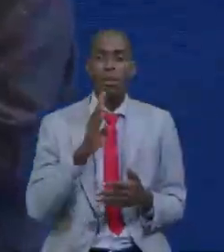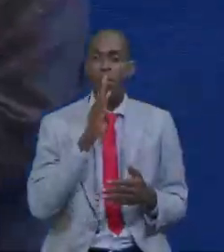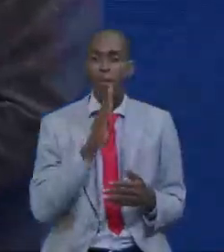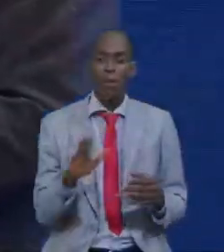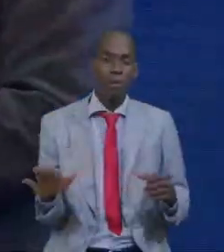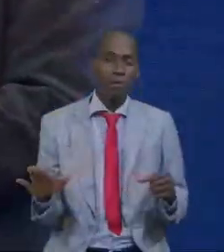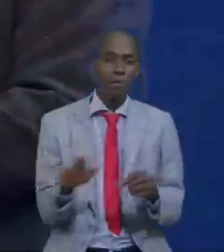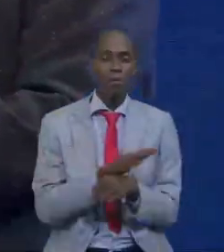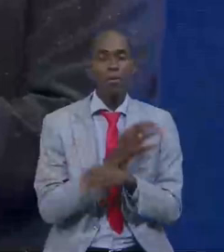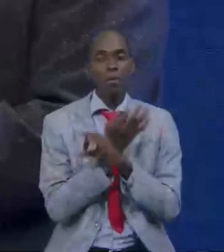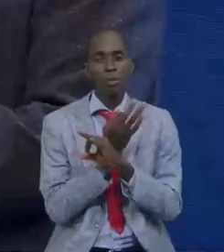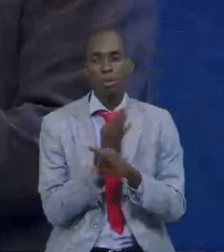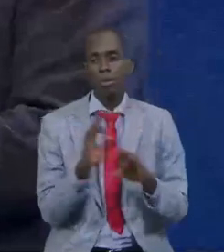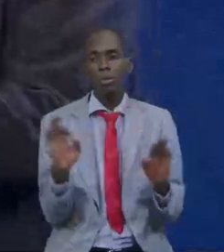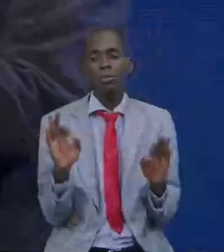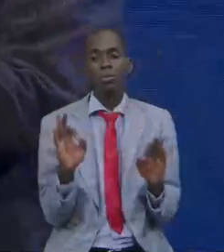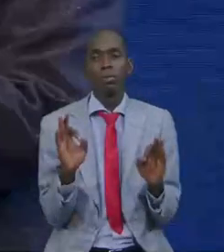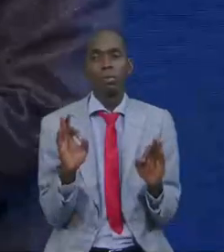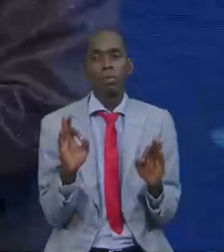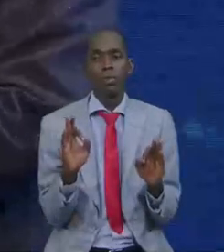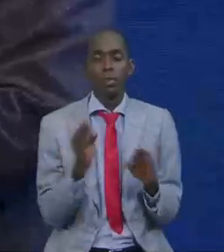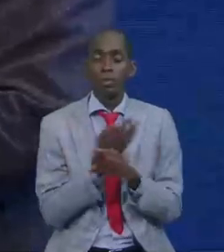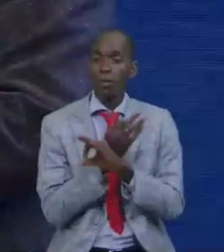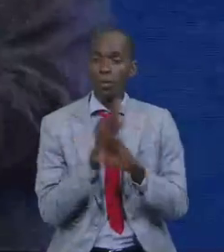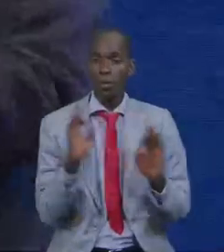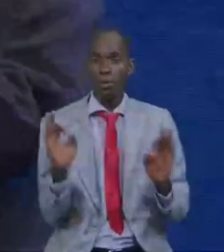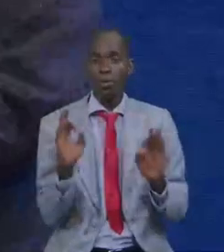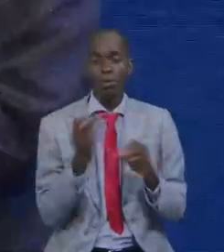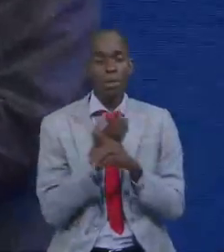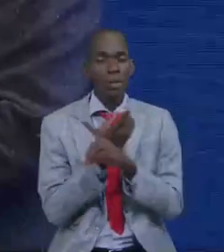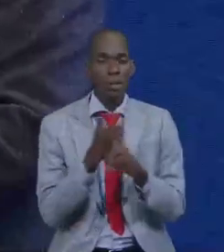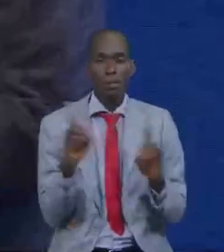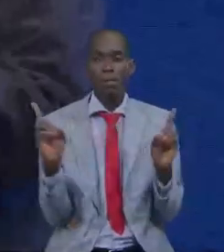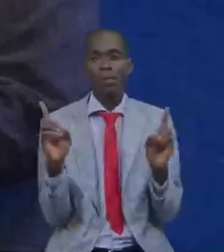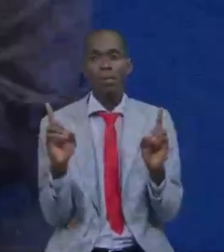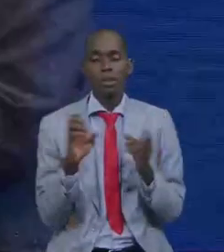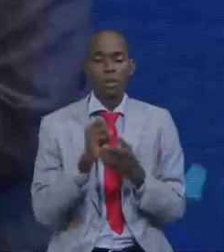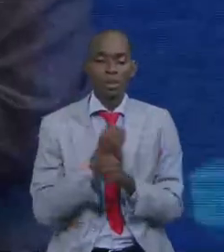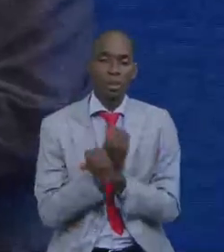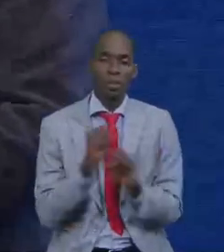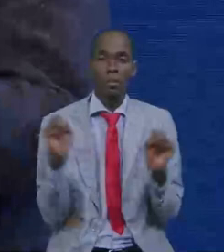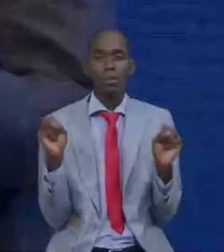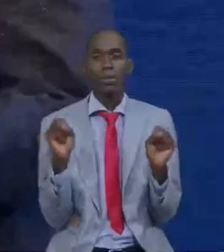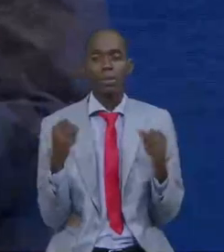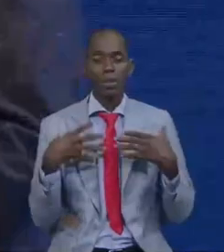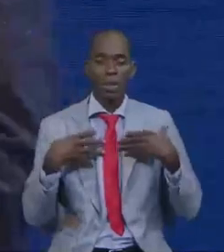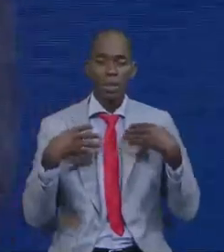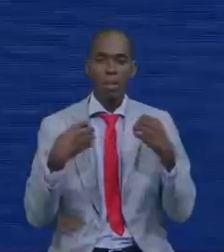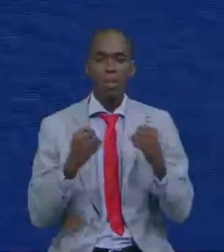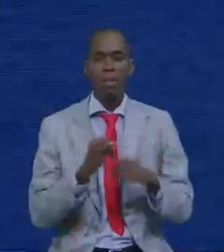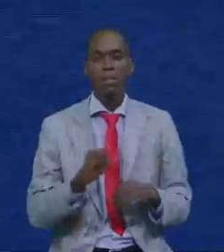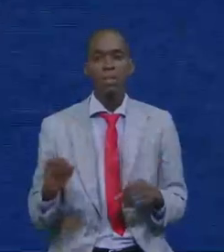l'émancipation complète. La liberté complète, la délivrance complète, le salut, la guérison par